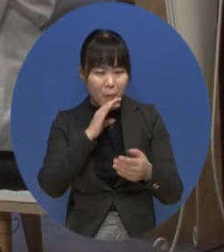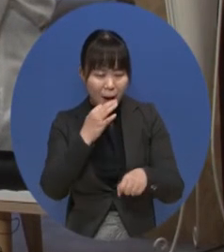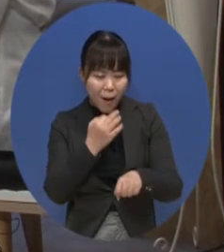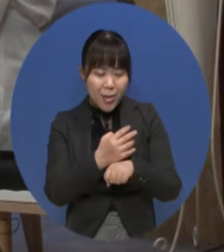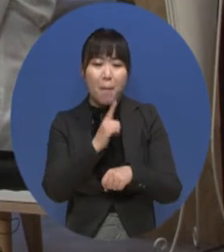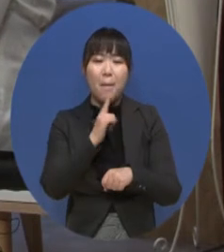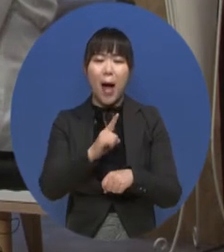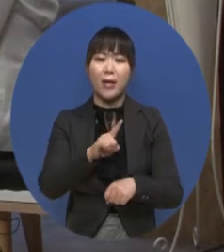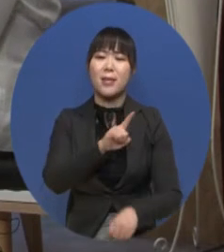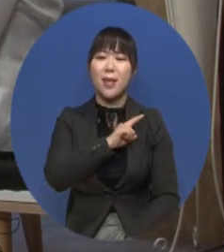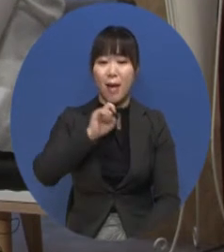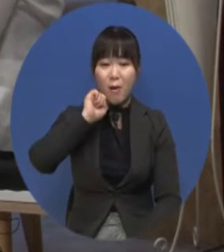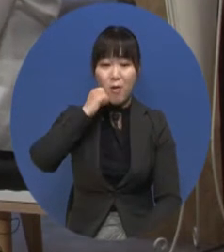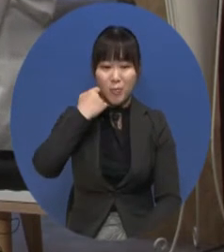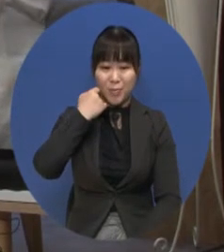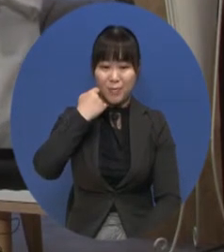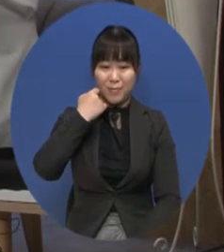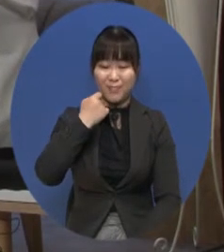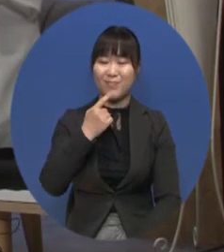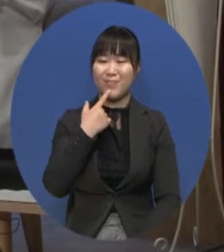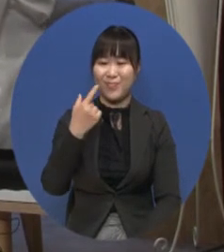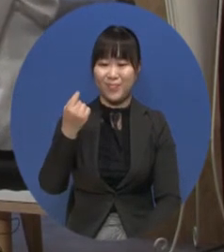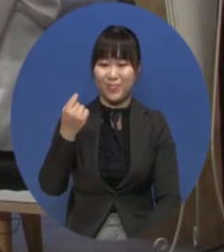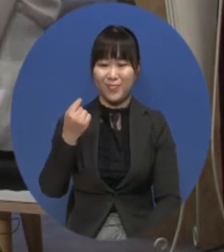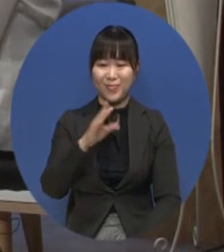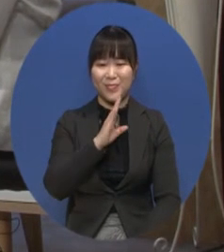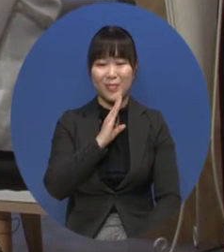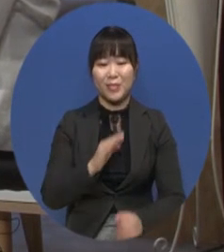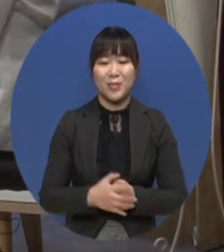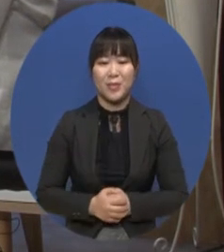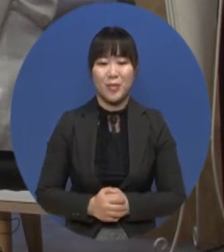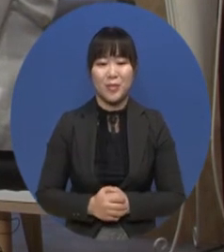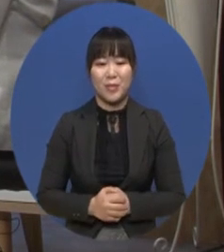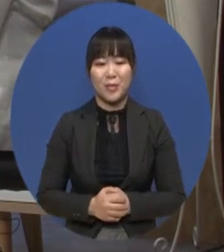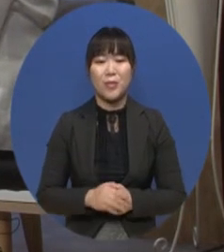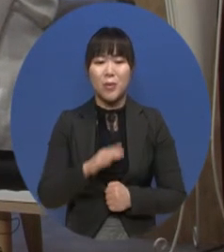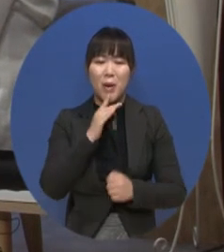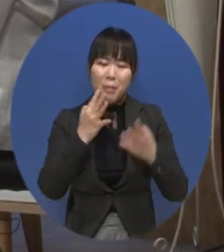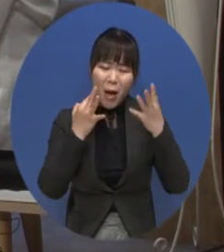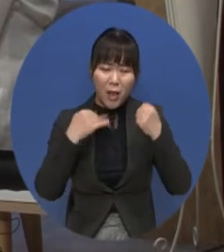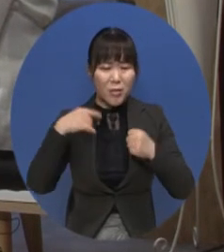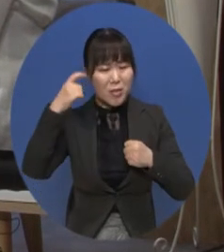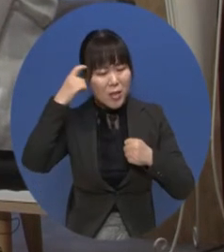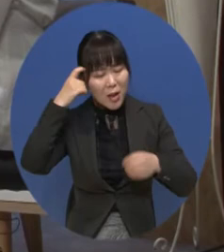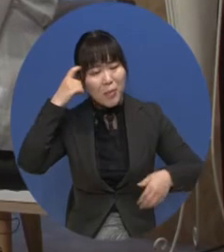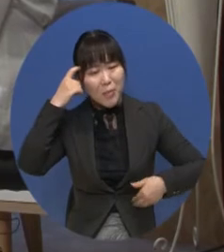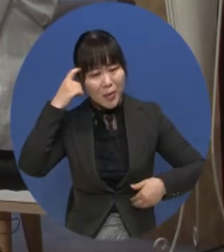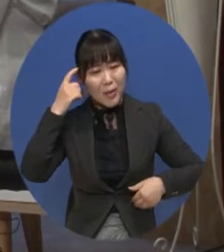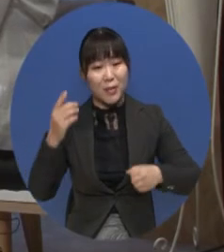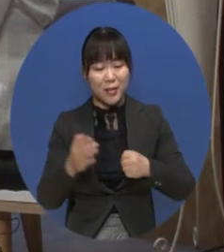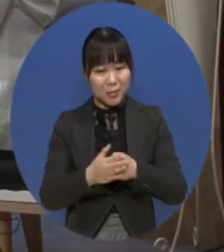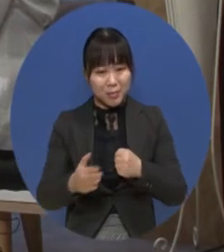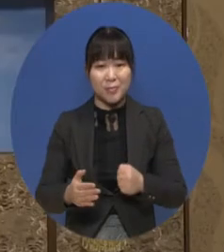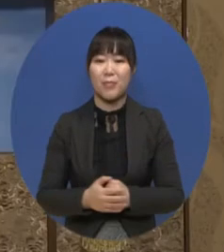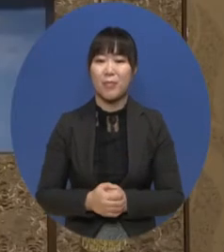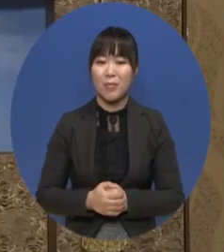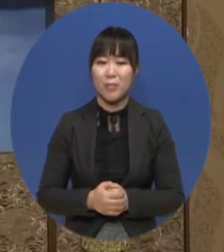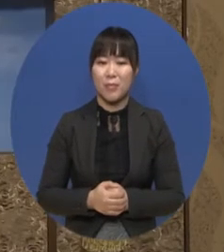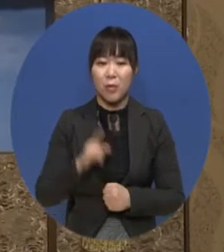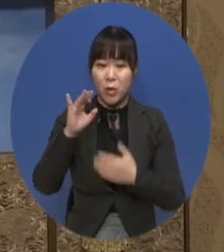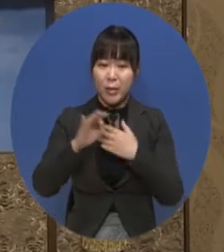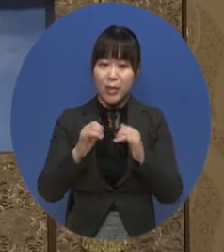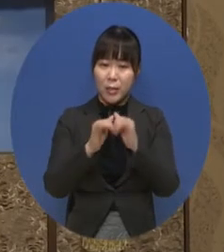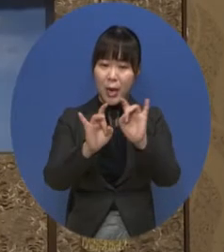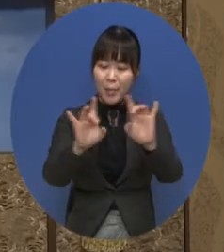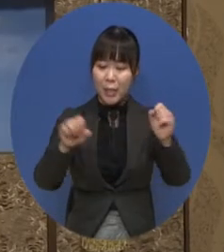게 가장 어렵다고 맞아요. 하더라고요. 네. 너무 어려운 일이에요. 좀 많은 네. 것들을 또 생각해야 되고 하니까. 왜냐하면